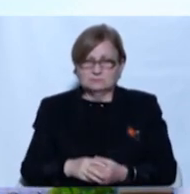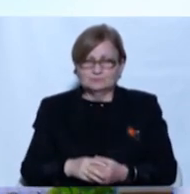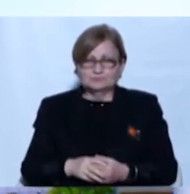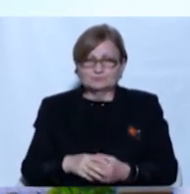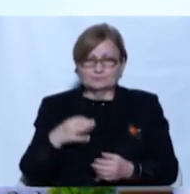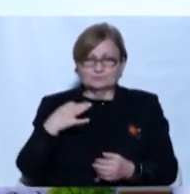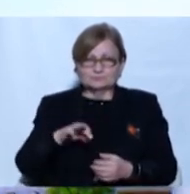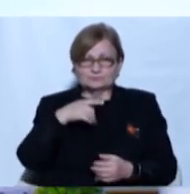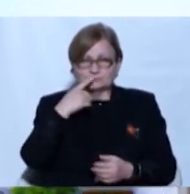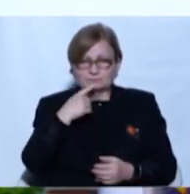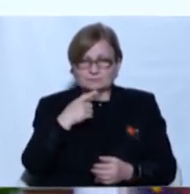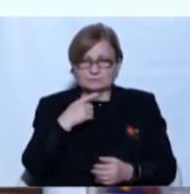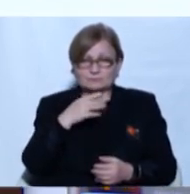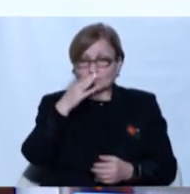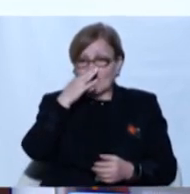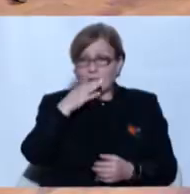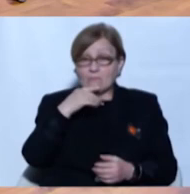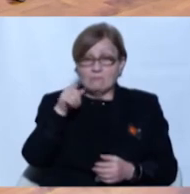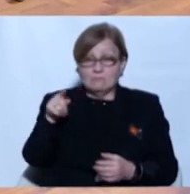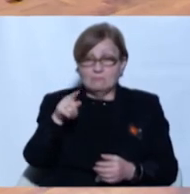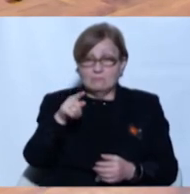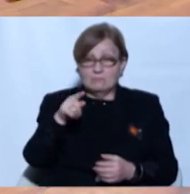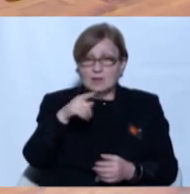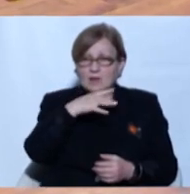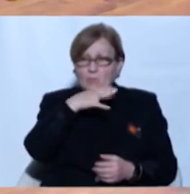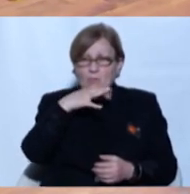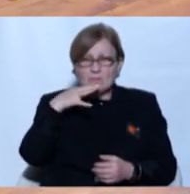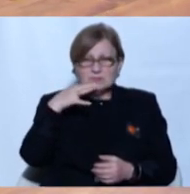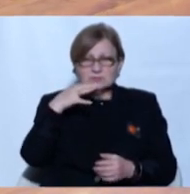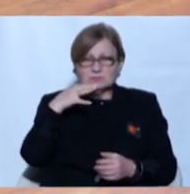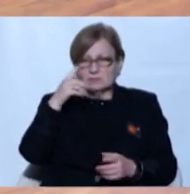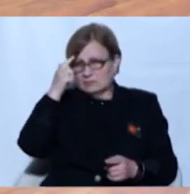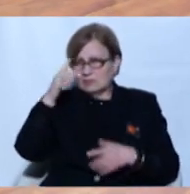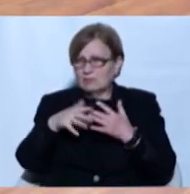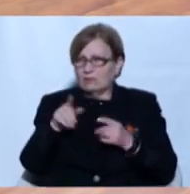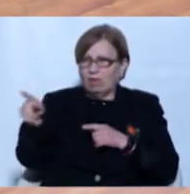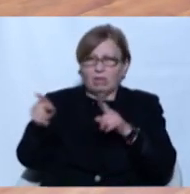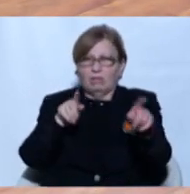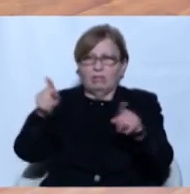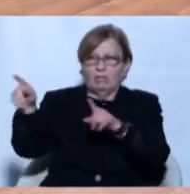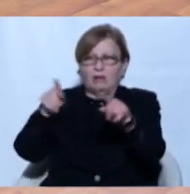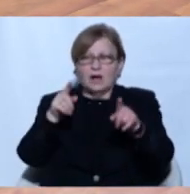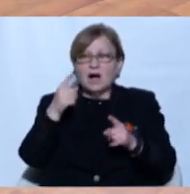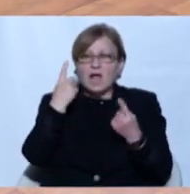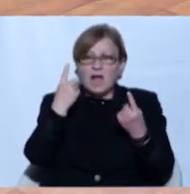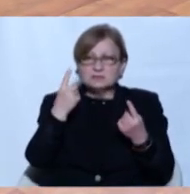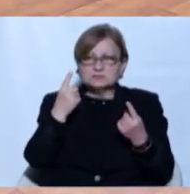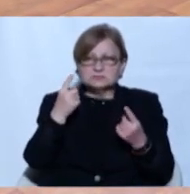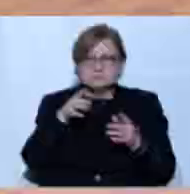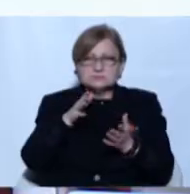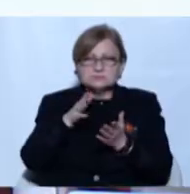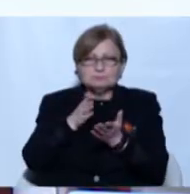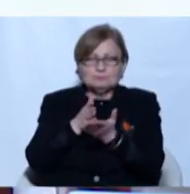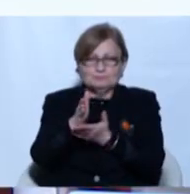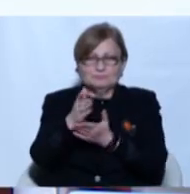ბაქარს ათქმევინებს, რომ მამა ჩემო, ბევრ რამეს მოედო, მამამის პირითამოს და ერთი საქმეც კი